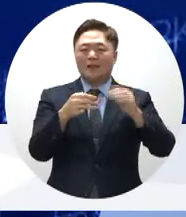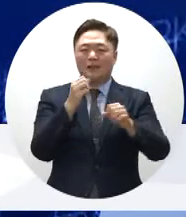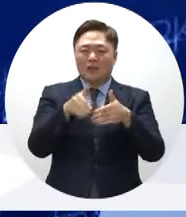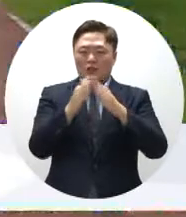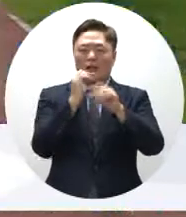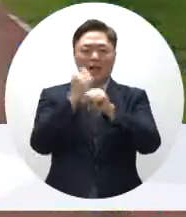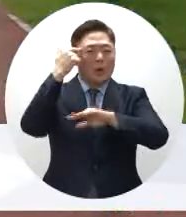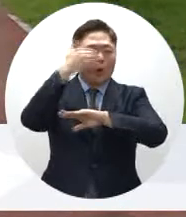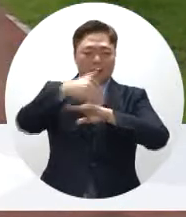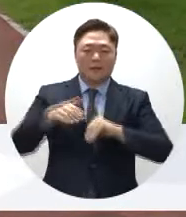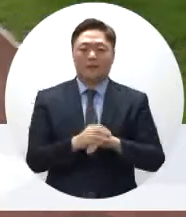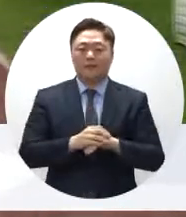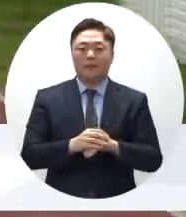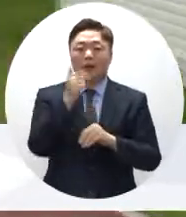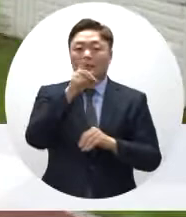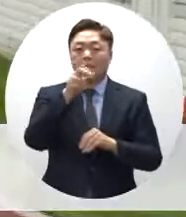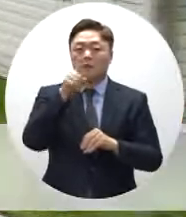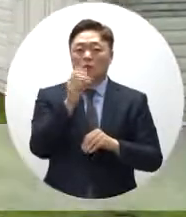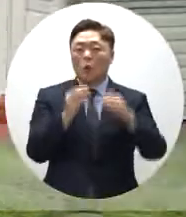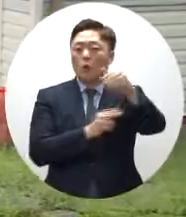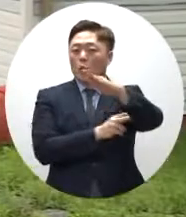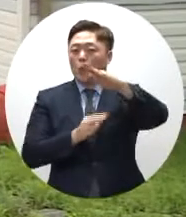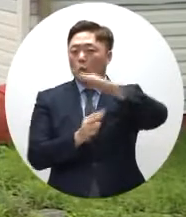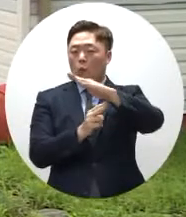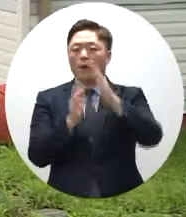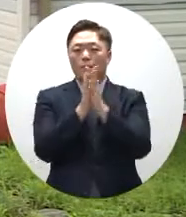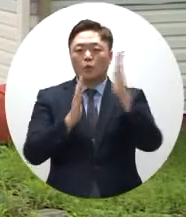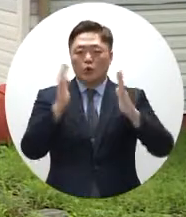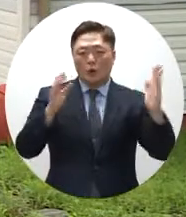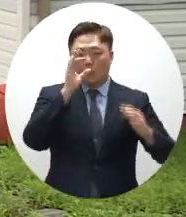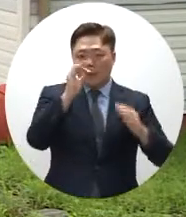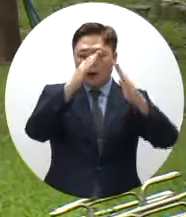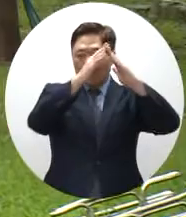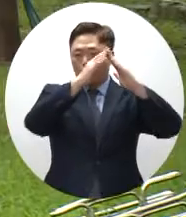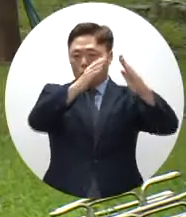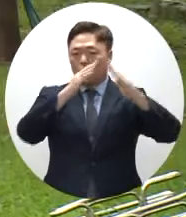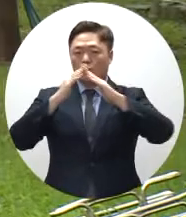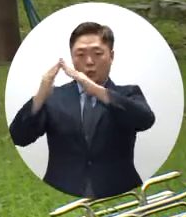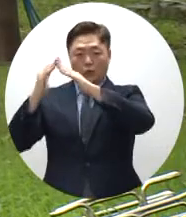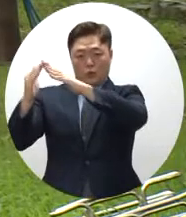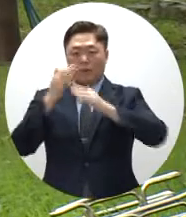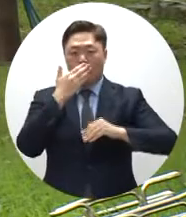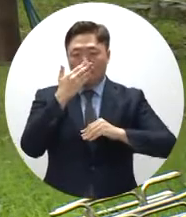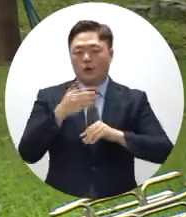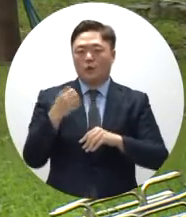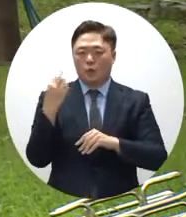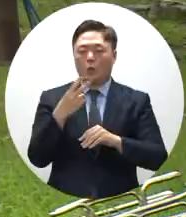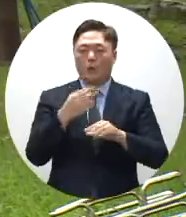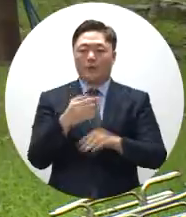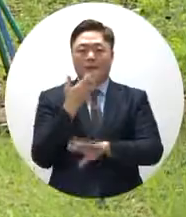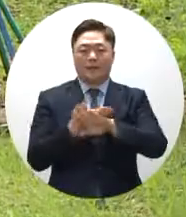계획입니다. 군은 남정교 사이 녹지 구간을 그늘막 설치존으로 지정하고 별도 안내 인력을